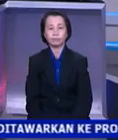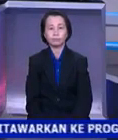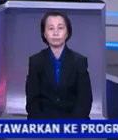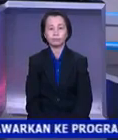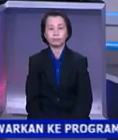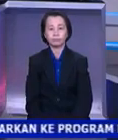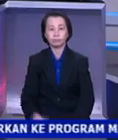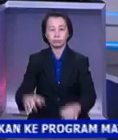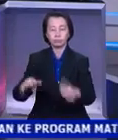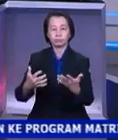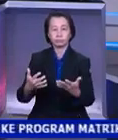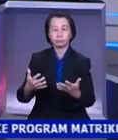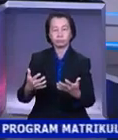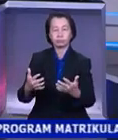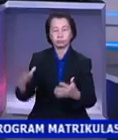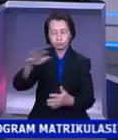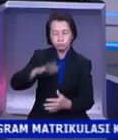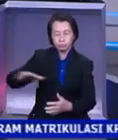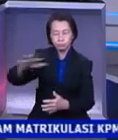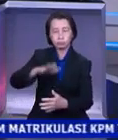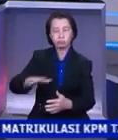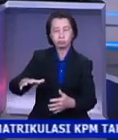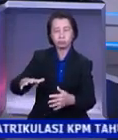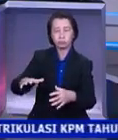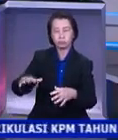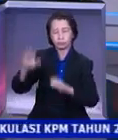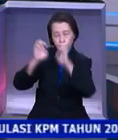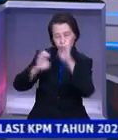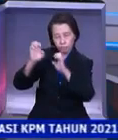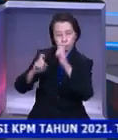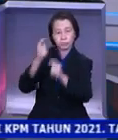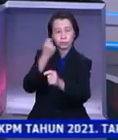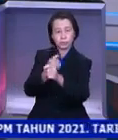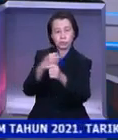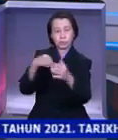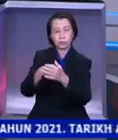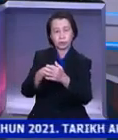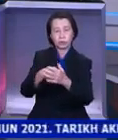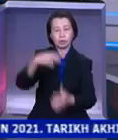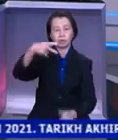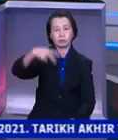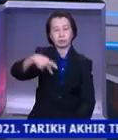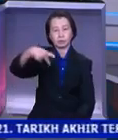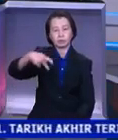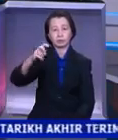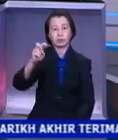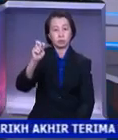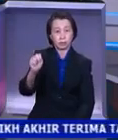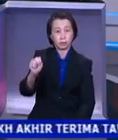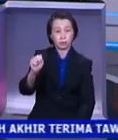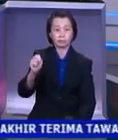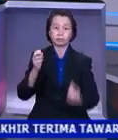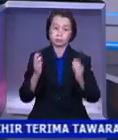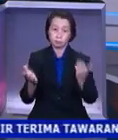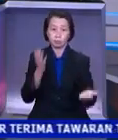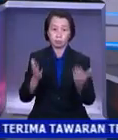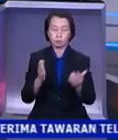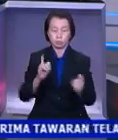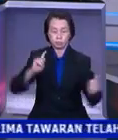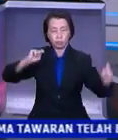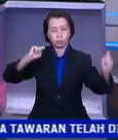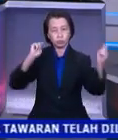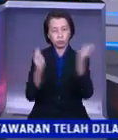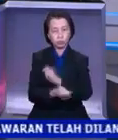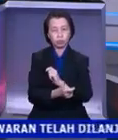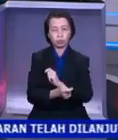Indikator nilai ambang kes baru COVID-19 yang ditetapkan dalam Pelan Pemulihan Negara PPN mungkin akan ditukar